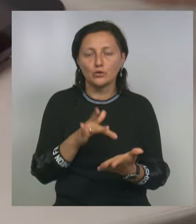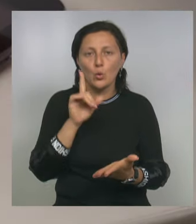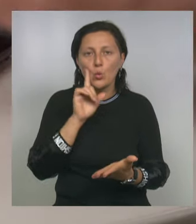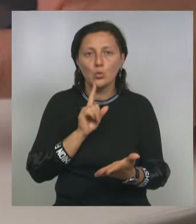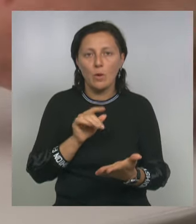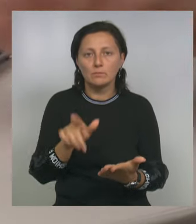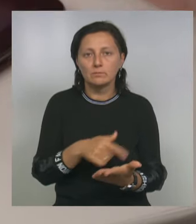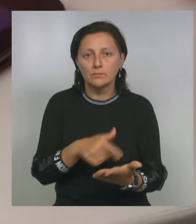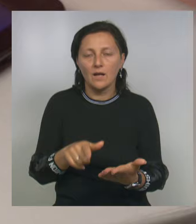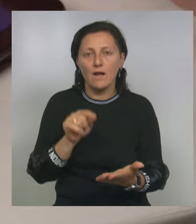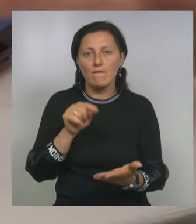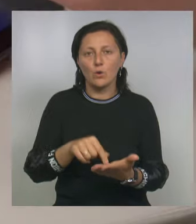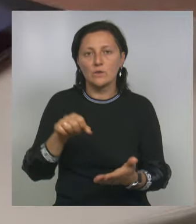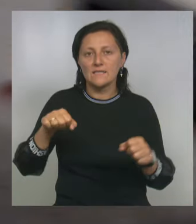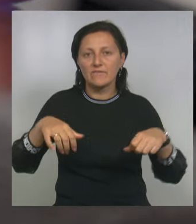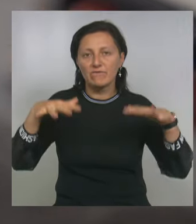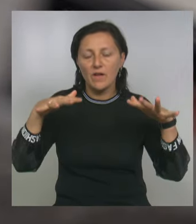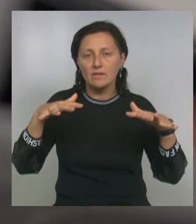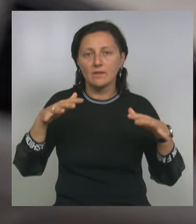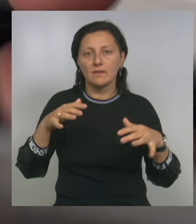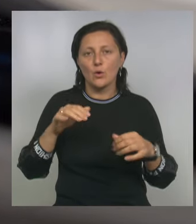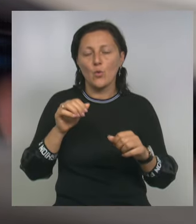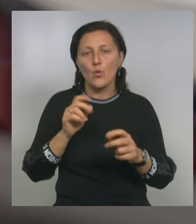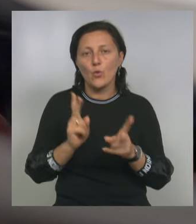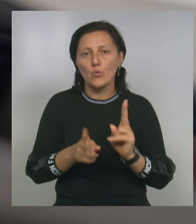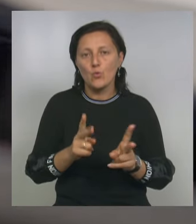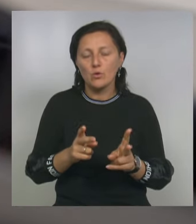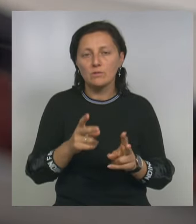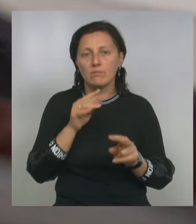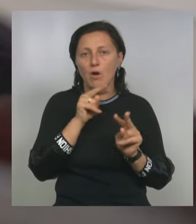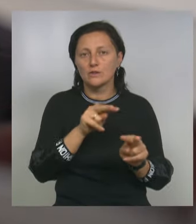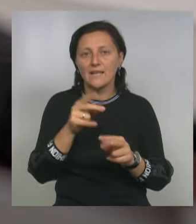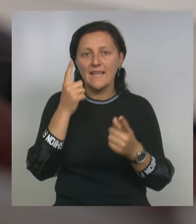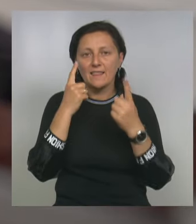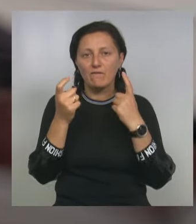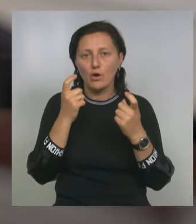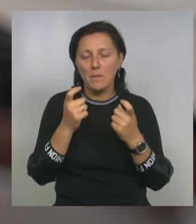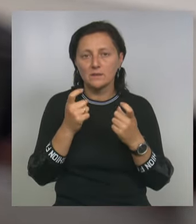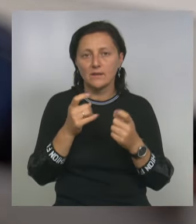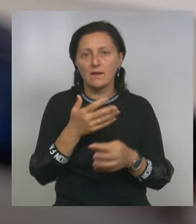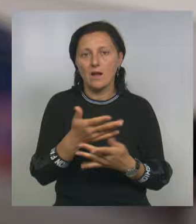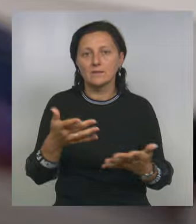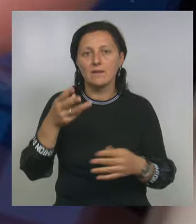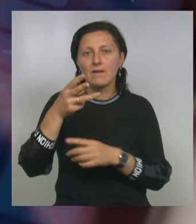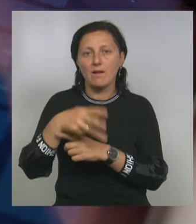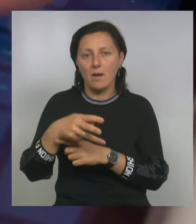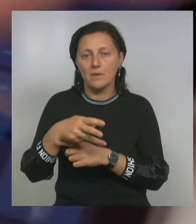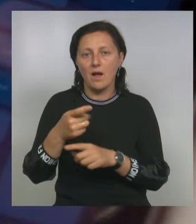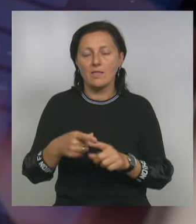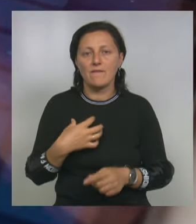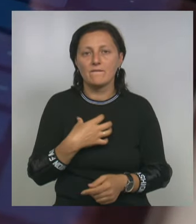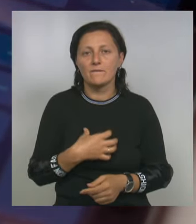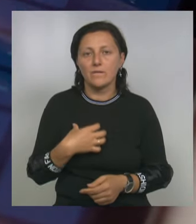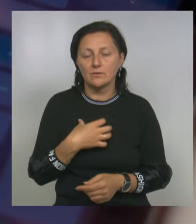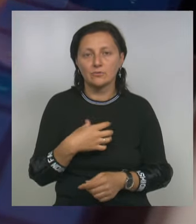управлять дистанционным включением света, климат-контролем, кухонной техникой и отслеживать информацию с датчиков и камер. И что еще немаловажно, с